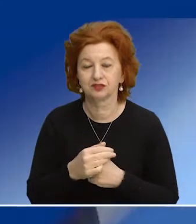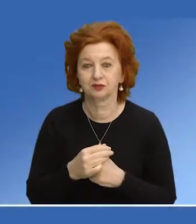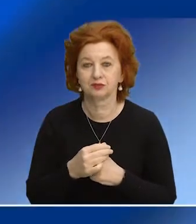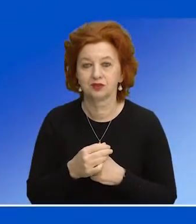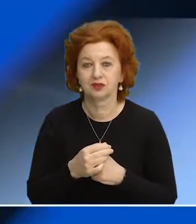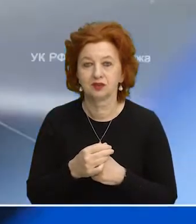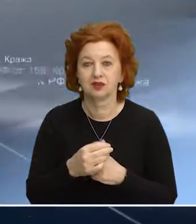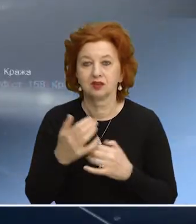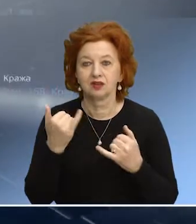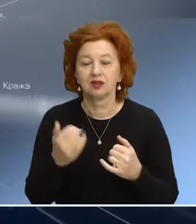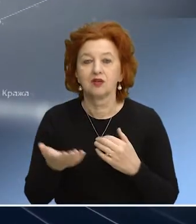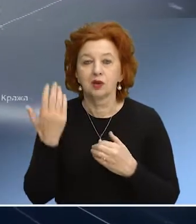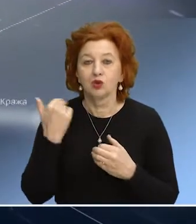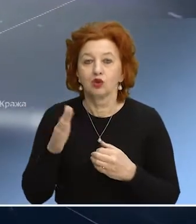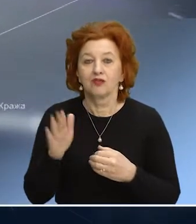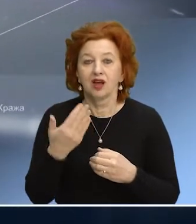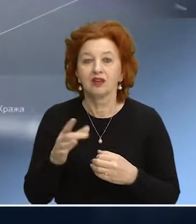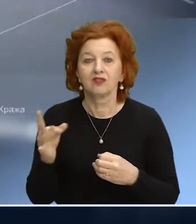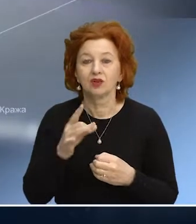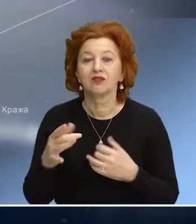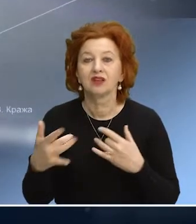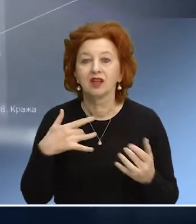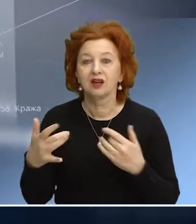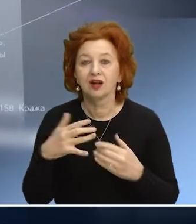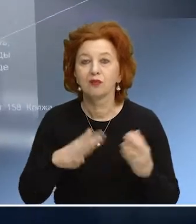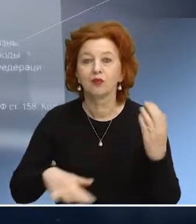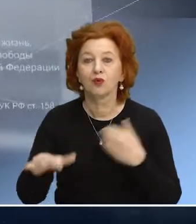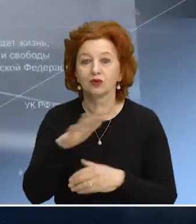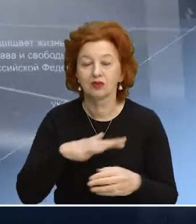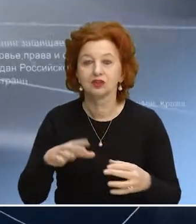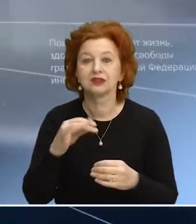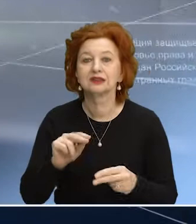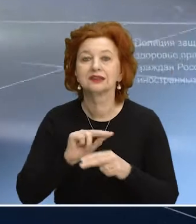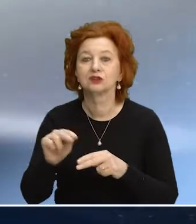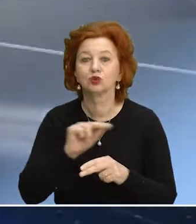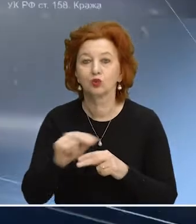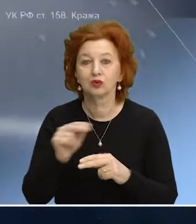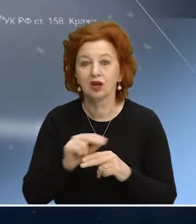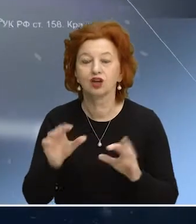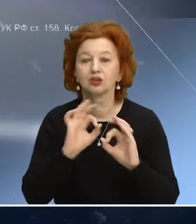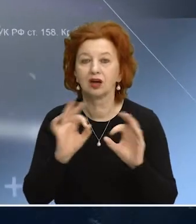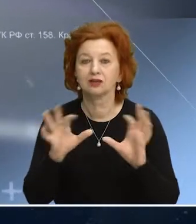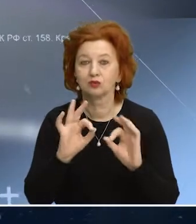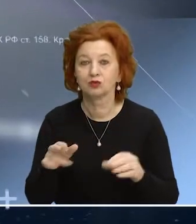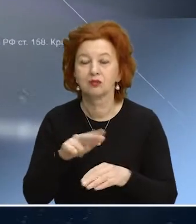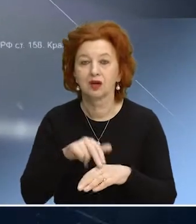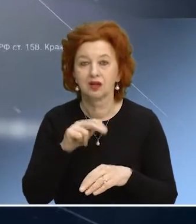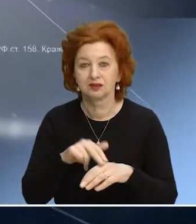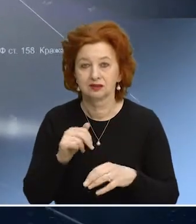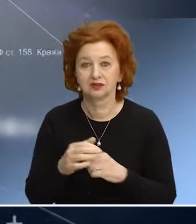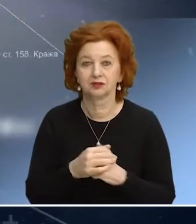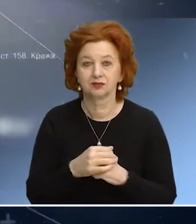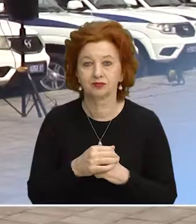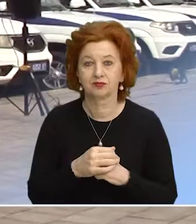происшествия. В минувшие выходные в Ростове-на-Дону на Театральной площади состоялся инструктаж и развод нарядов